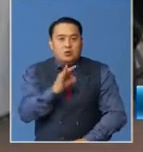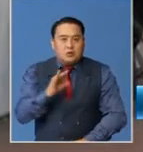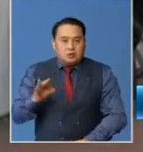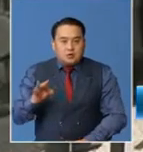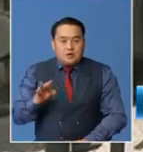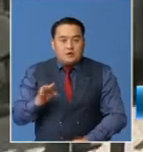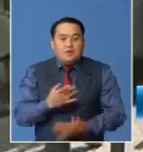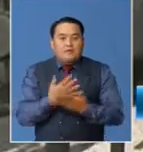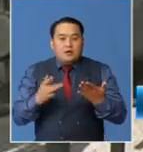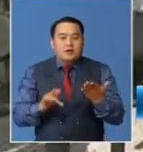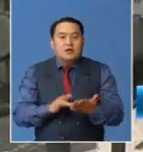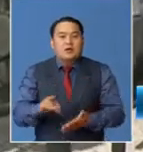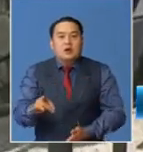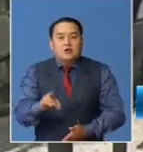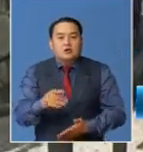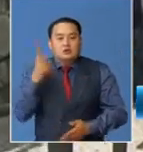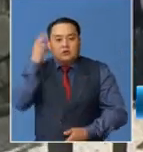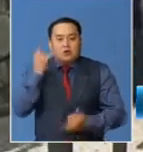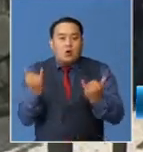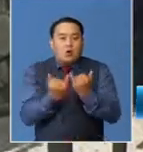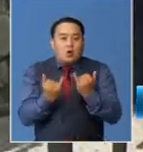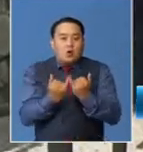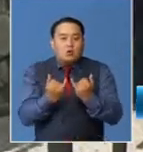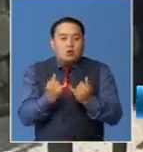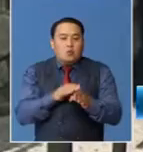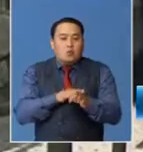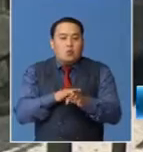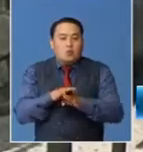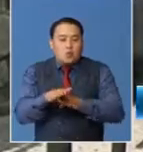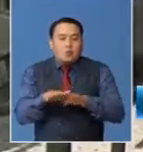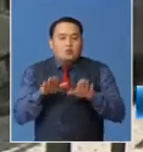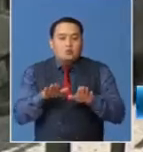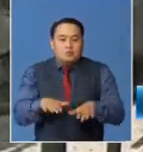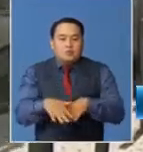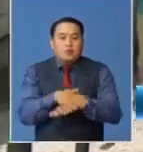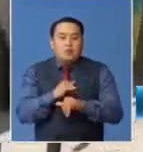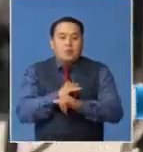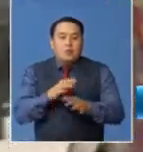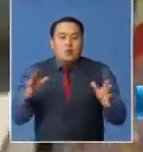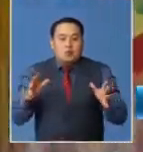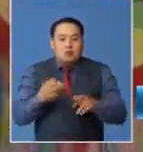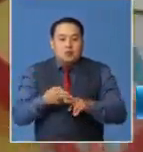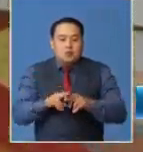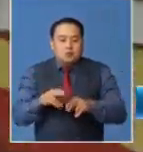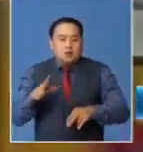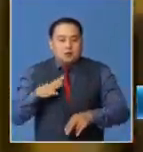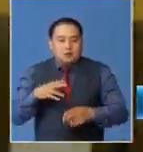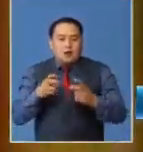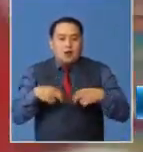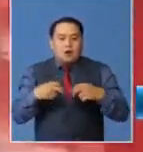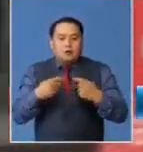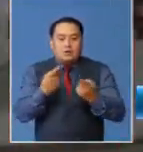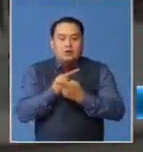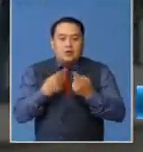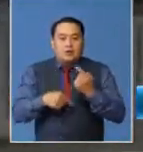34%. В некоторых районах число гостей города и вовсе превышает число местных жителей. Таковы результаты исследования, которые